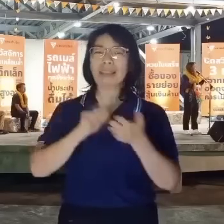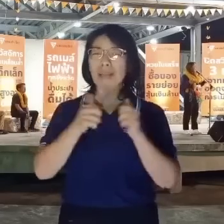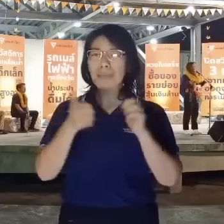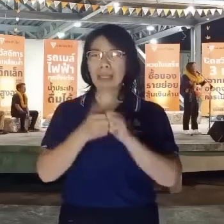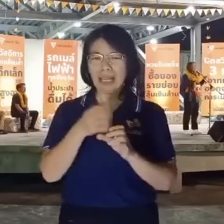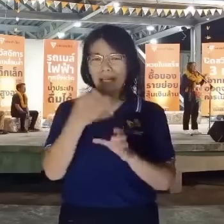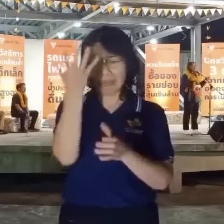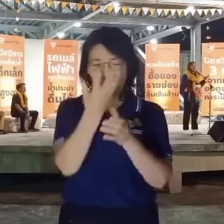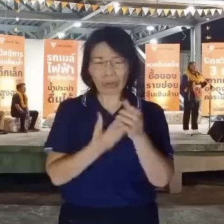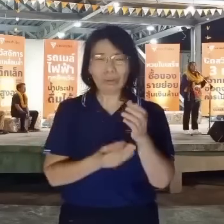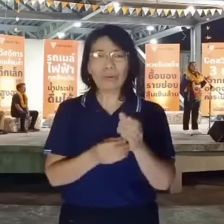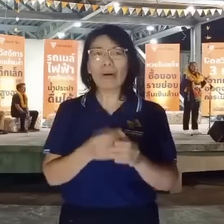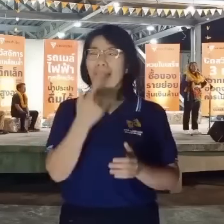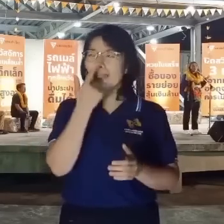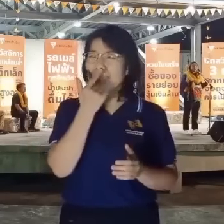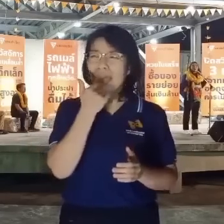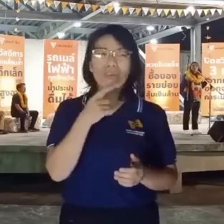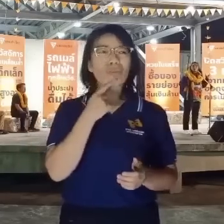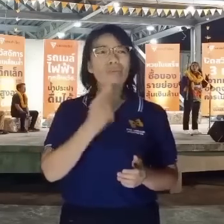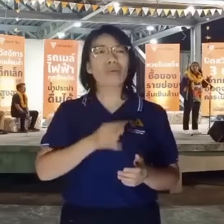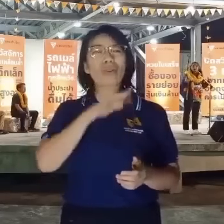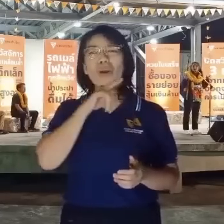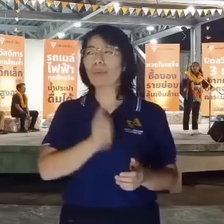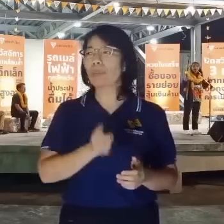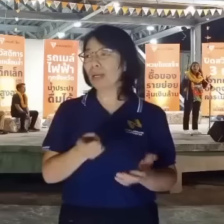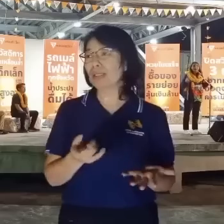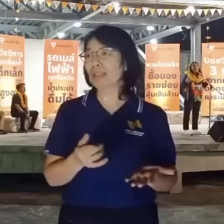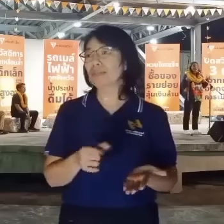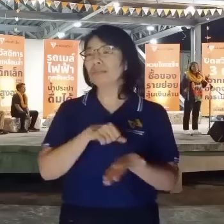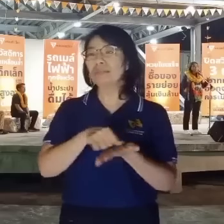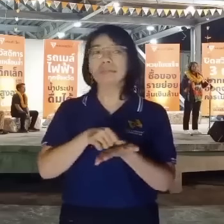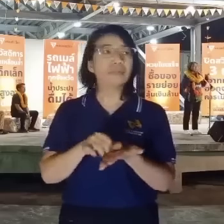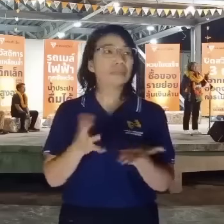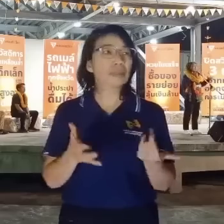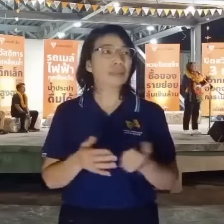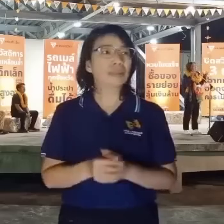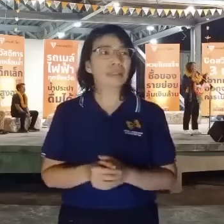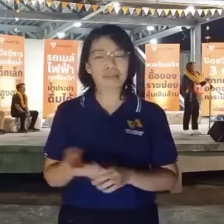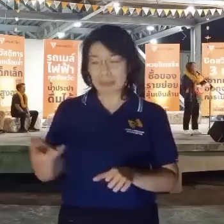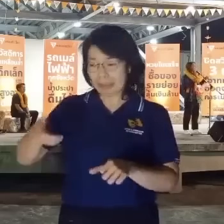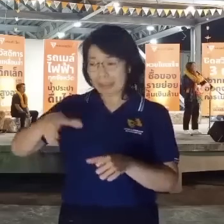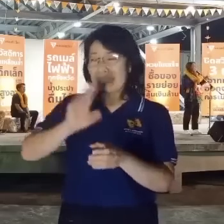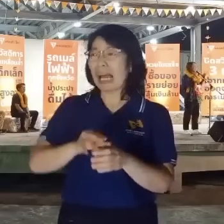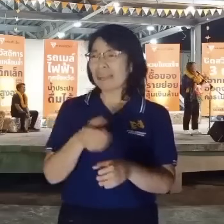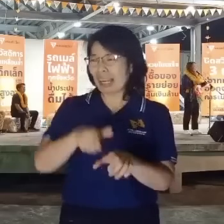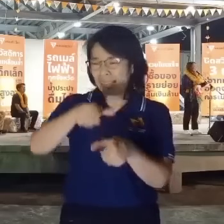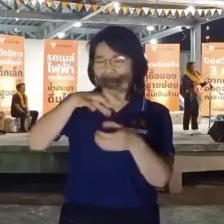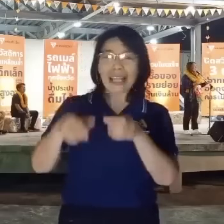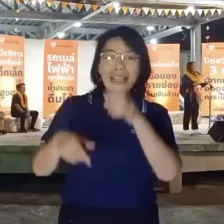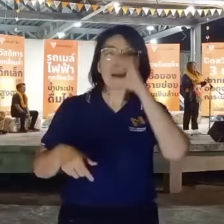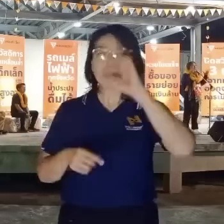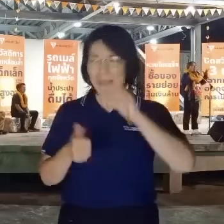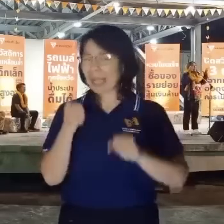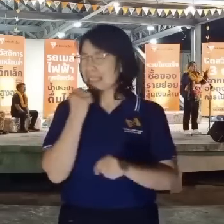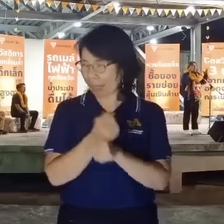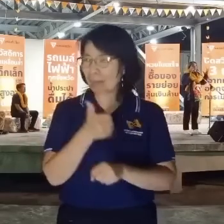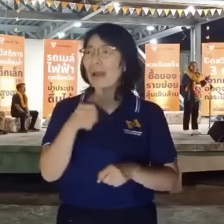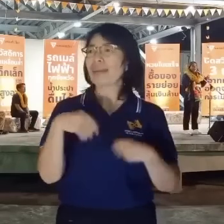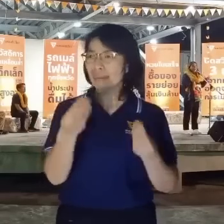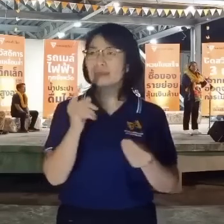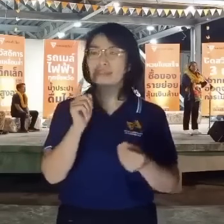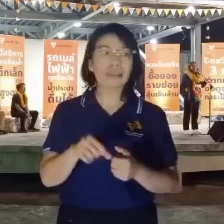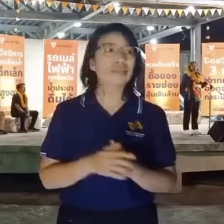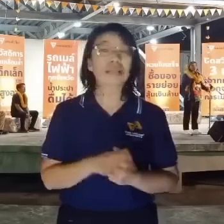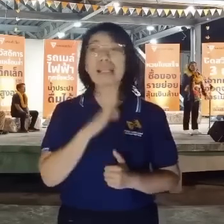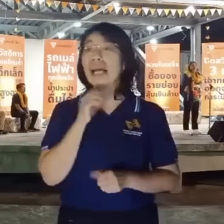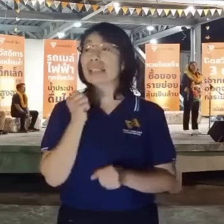แค่นี้ถ้าเขายังทำให้เราได้มีน้ำประปาดื่มได้มีน้ำประปาสะอาดได้ใช้ถ้าท